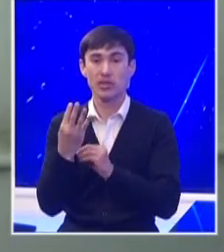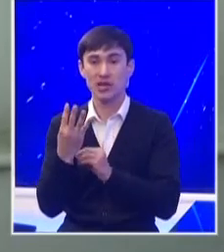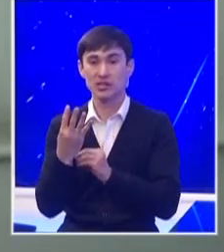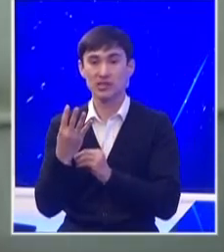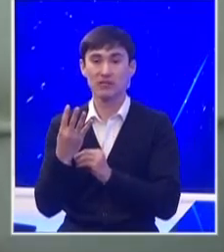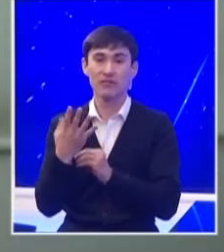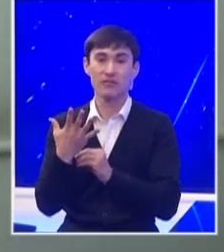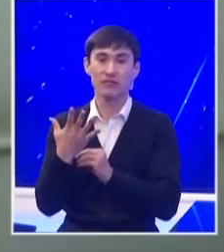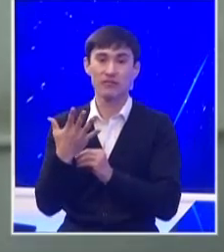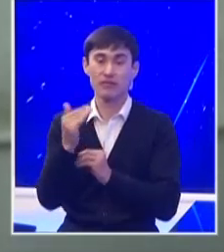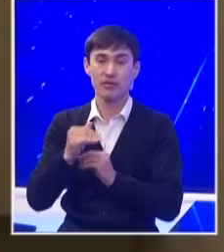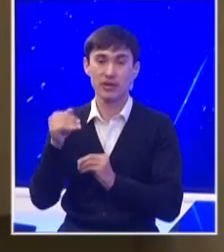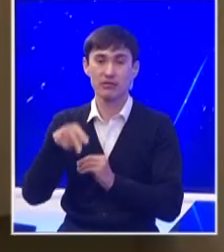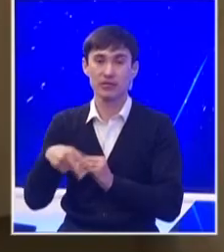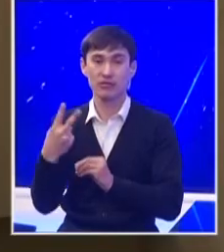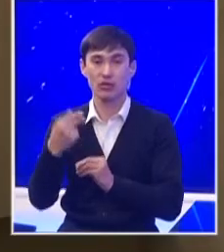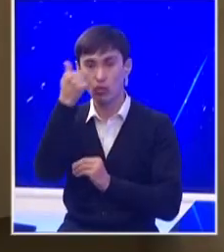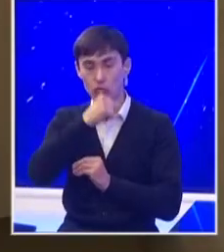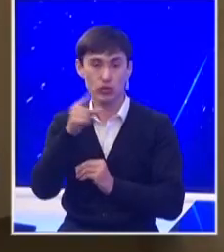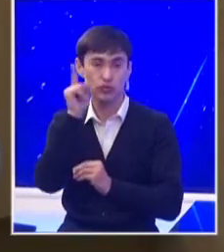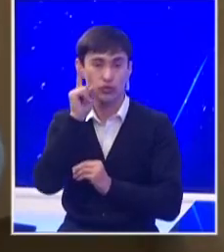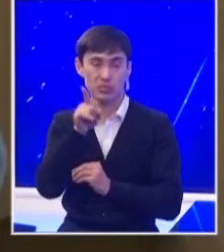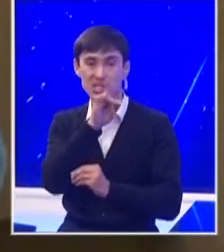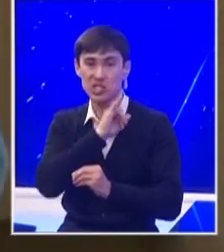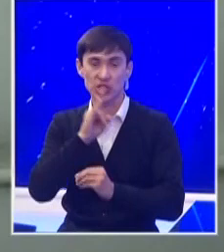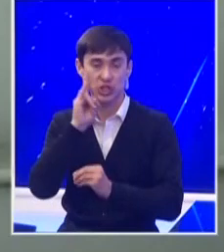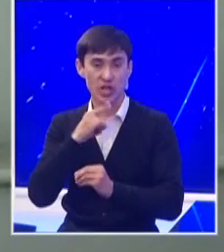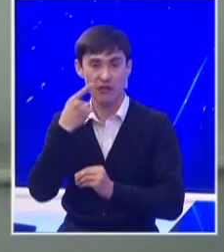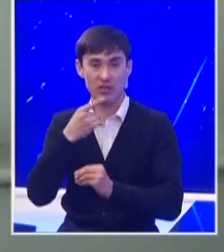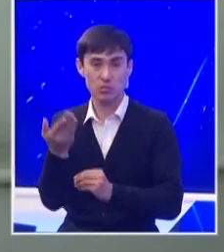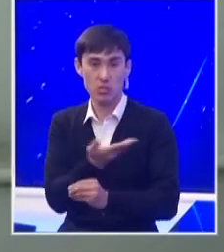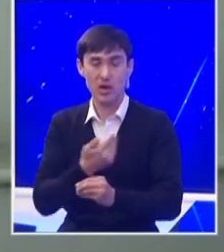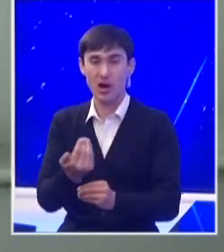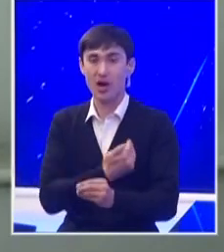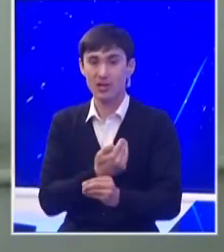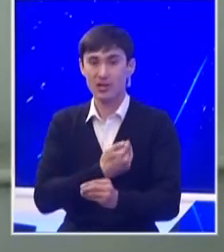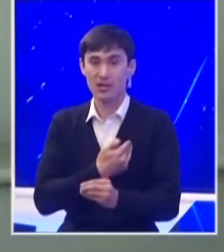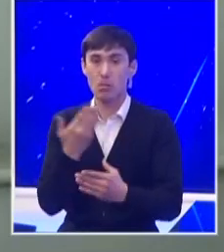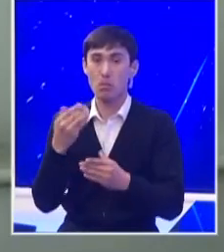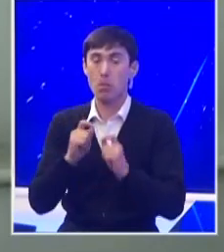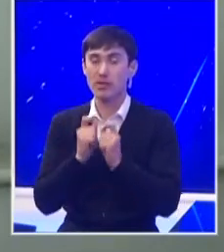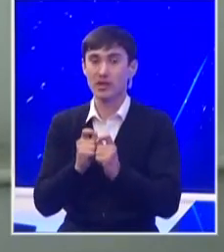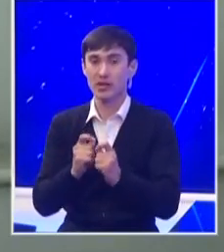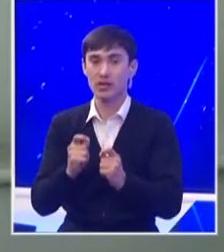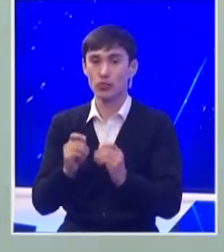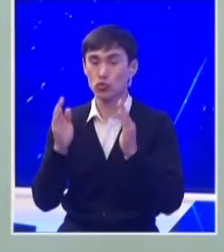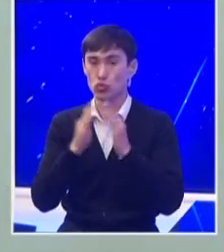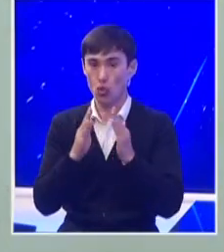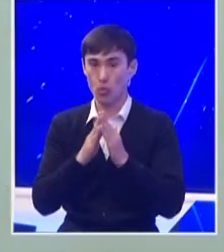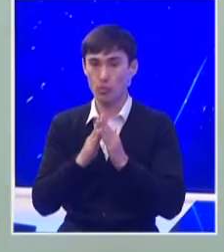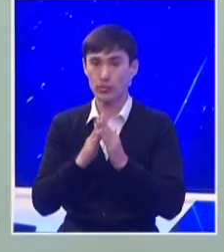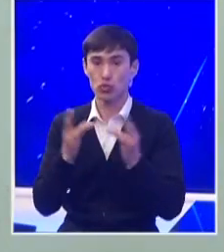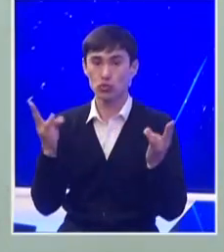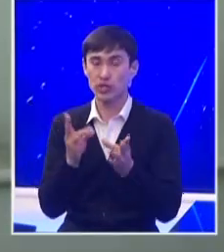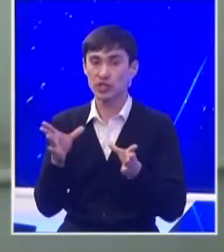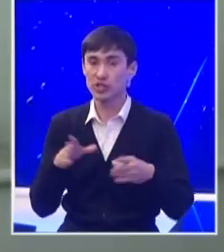15 февраля 2022 года звонит мне женщина, говорит, мы хотим подарить дом для